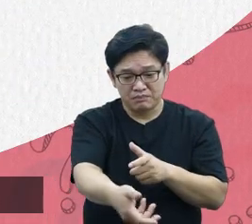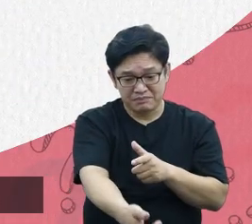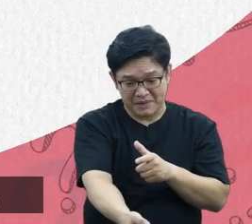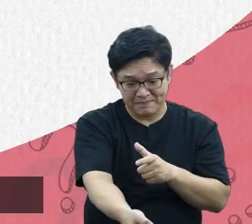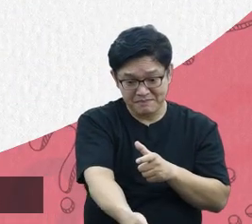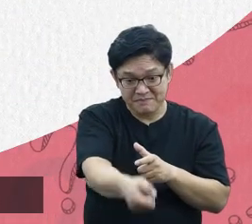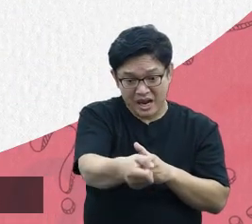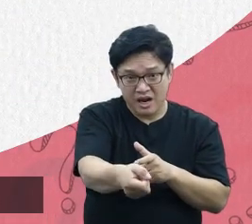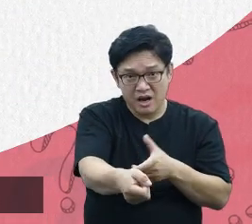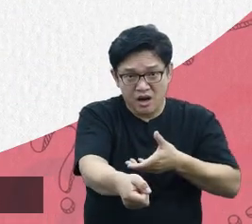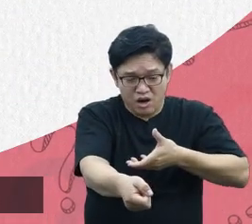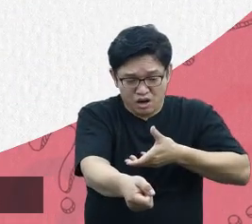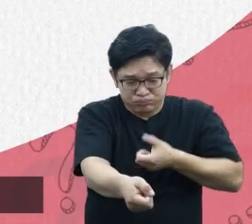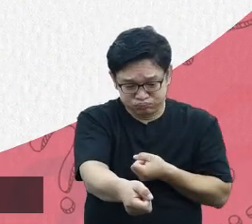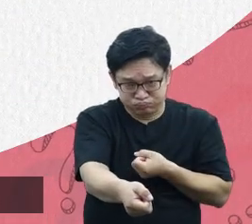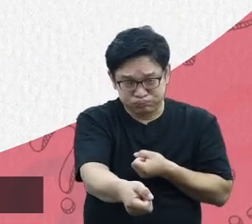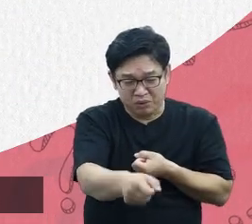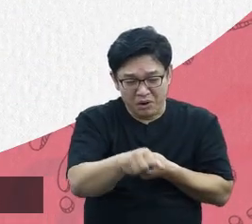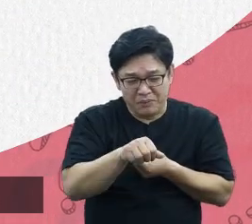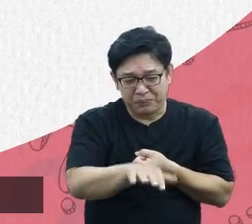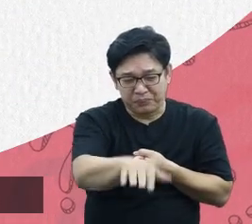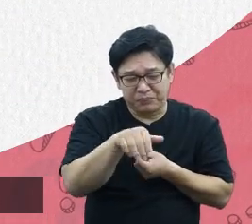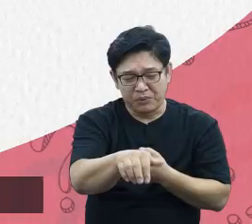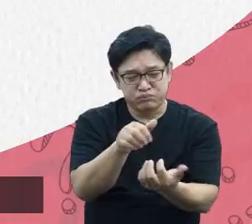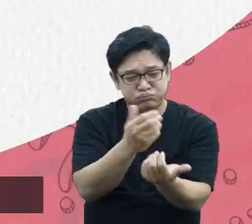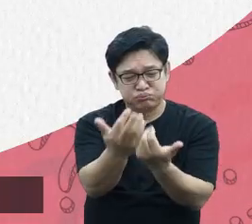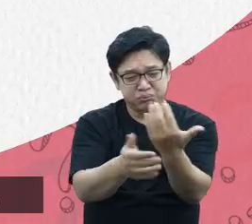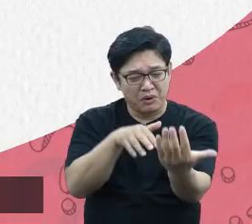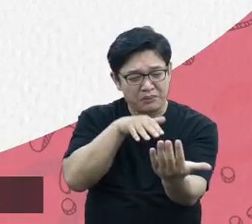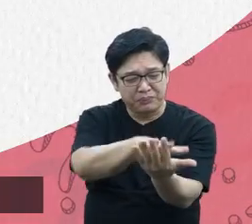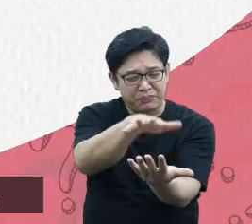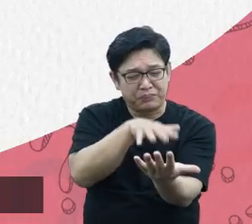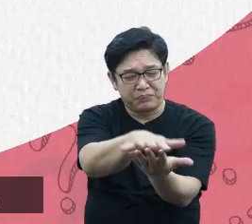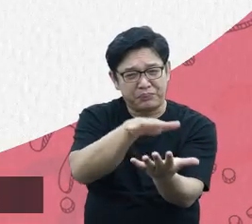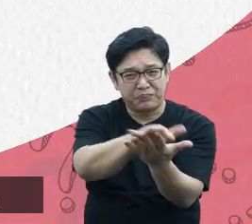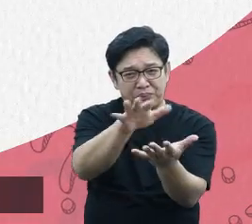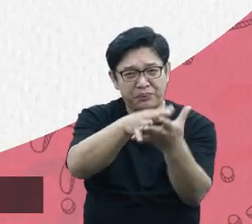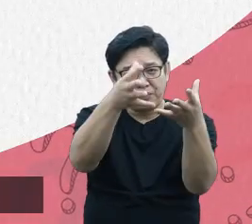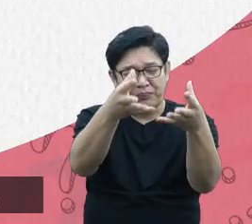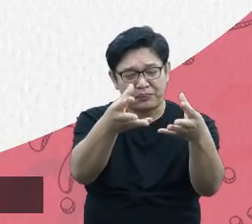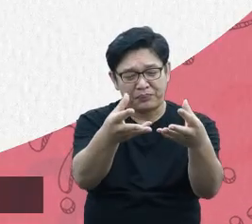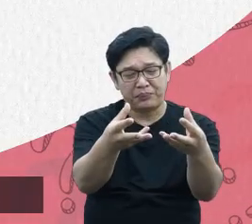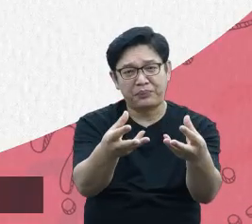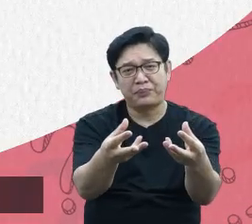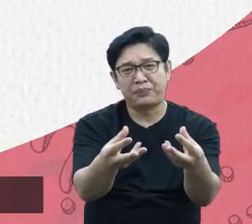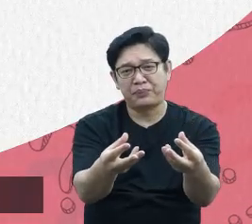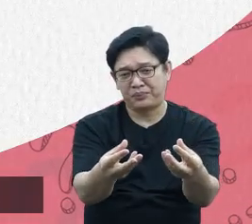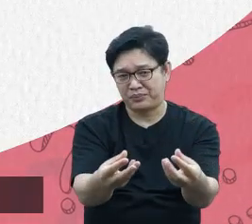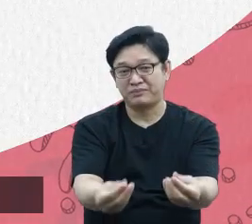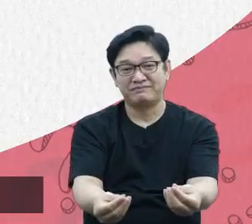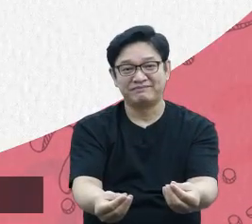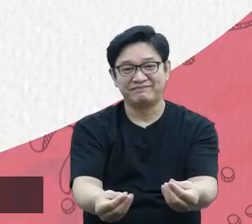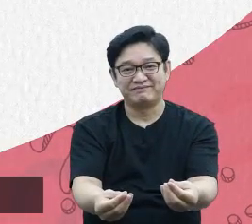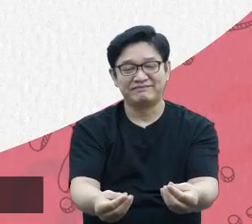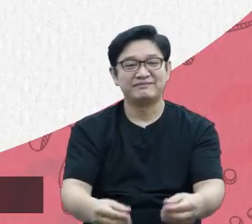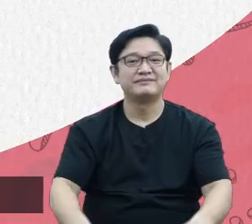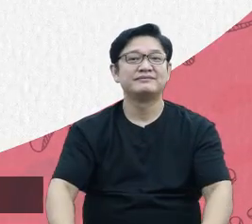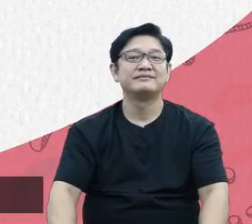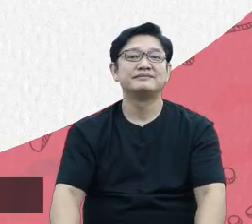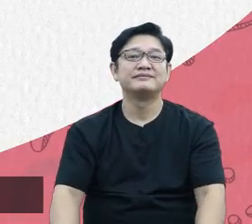그리고 손잡이를 꽉 잡고 불을 향해 빗자루로 쓸듯이 소화액을 뿌리며 불을 끕니다.